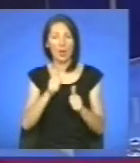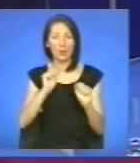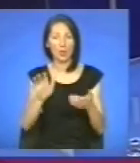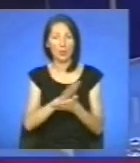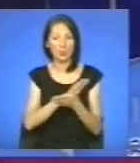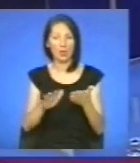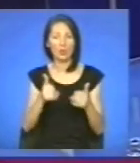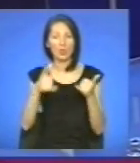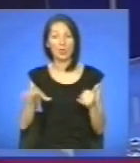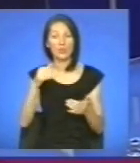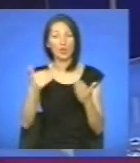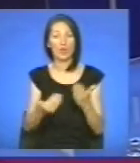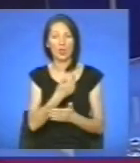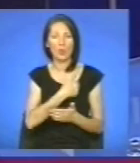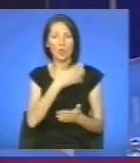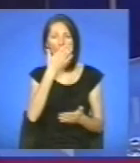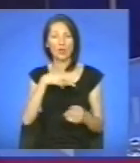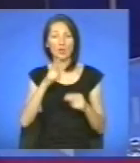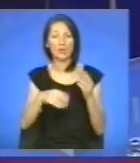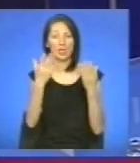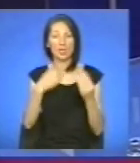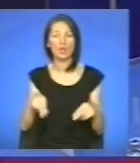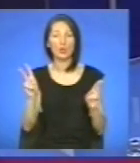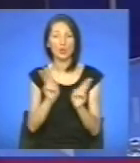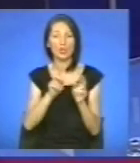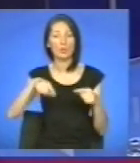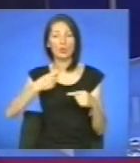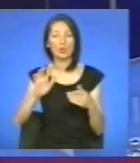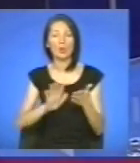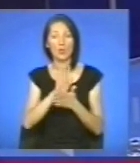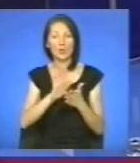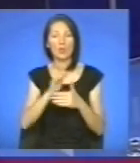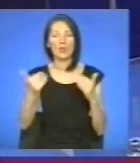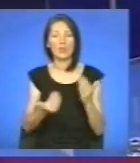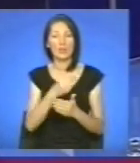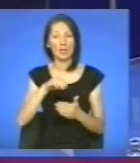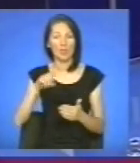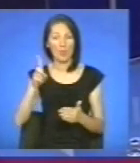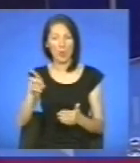всі новини. Бажаю вам гарного завершення дня і до зустрічі у наступних випусках «Вістей ТТБ».